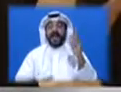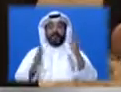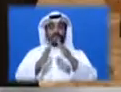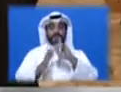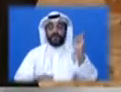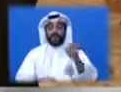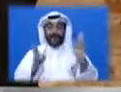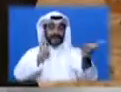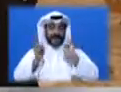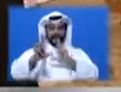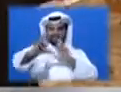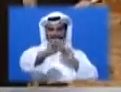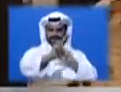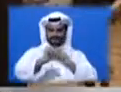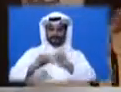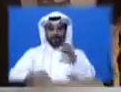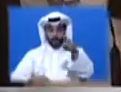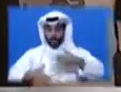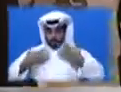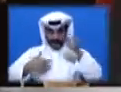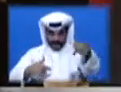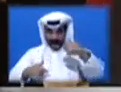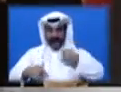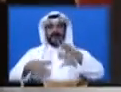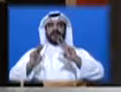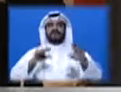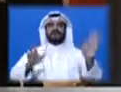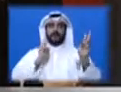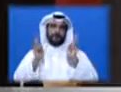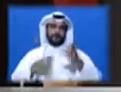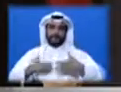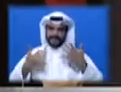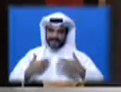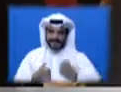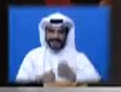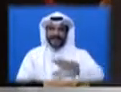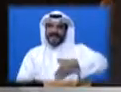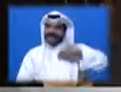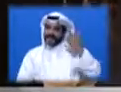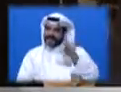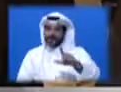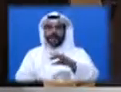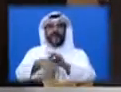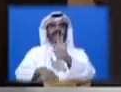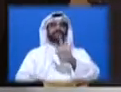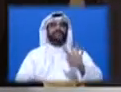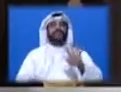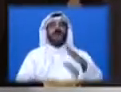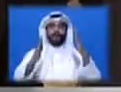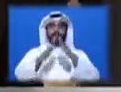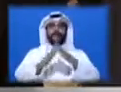وأعيادها تمثل أعيادنا لجميع العرب في هذه الأيام. نتمنى للشعب المصري كل الخير وكل الأمن